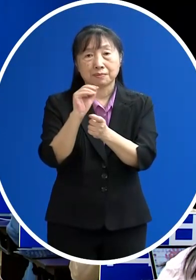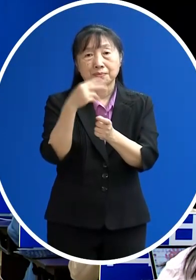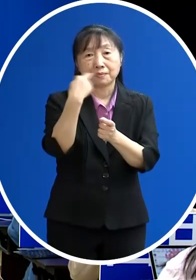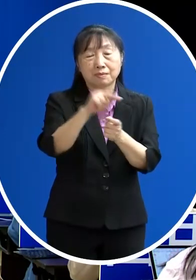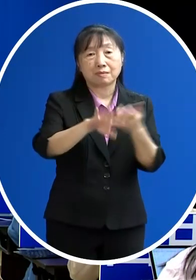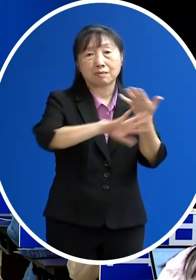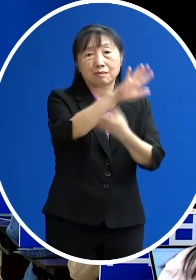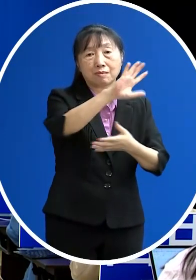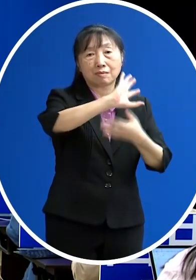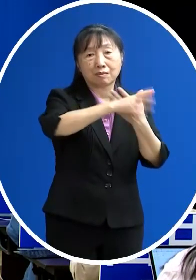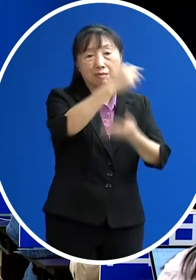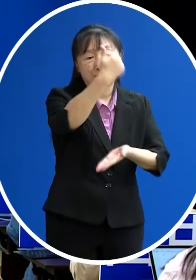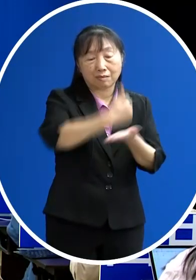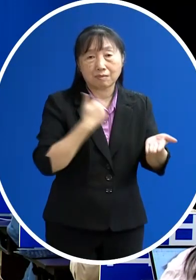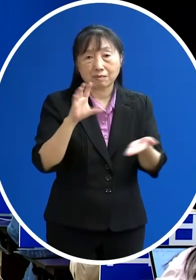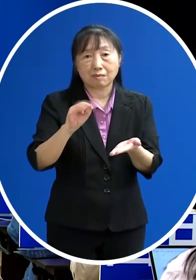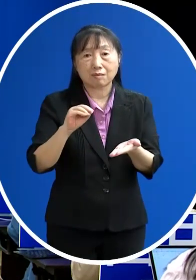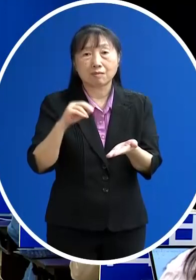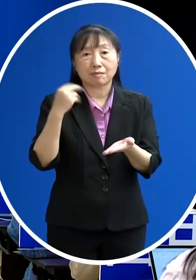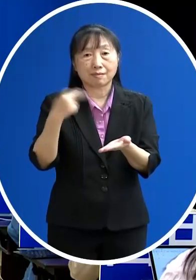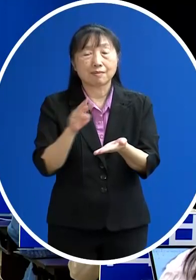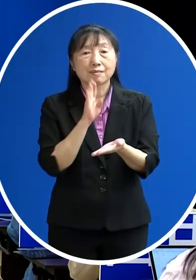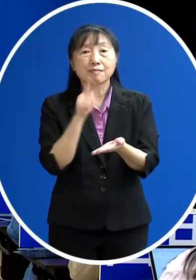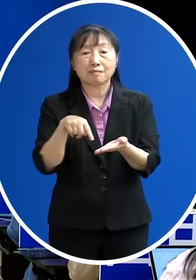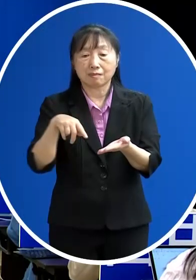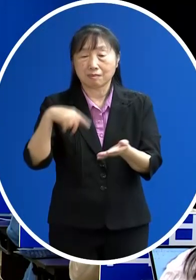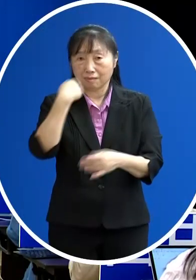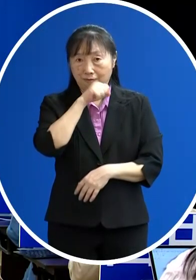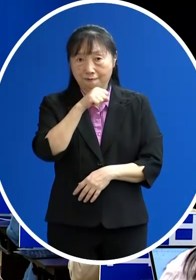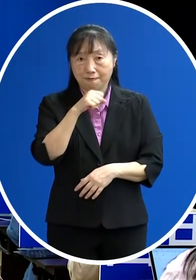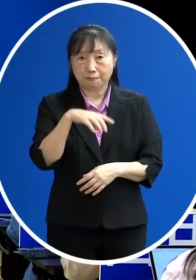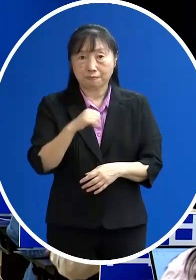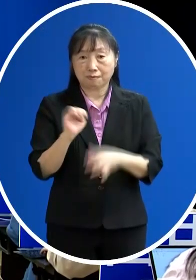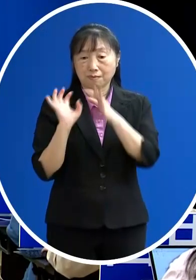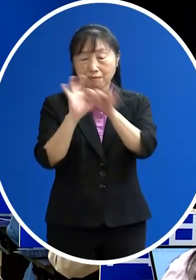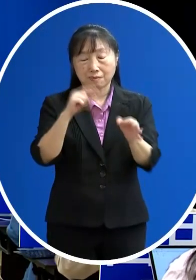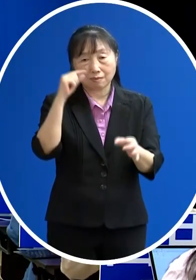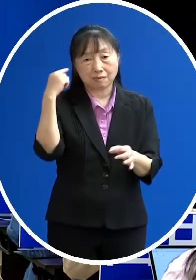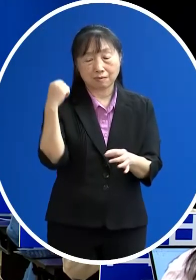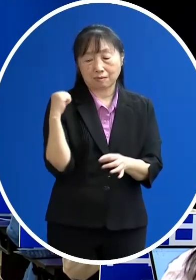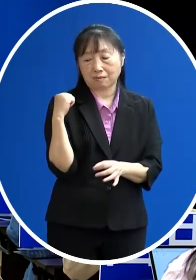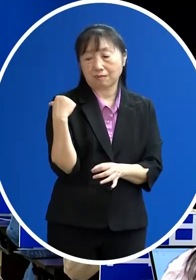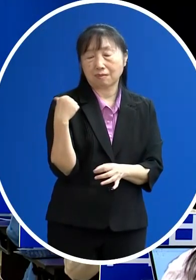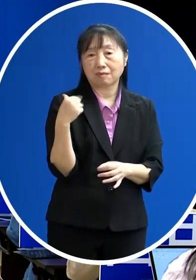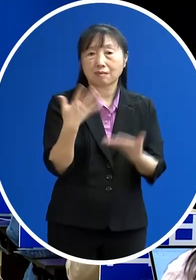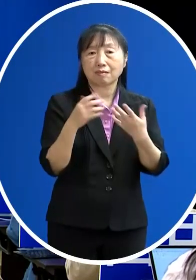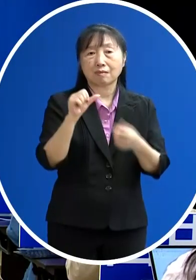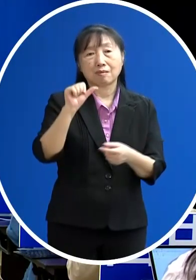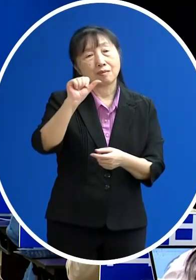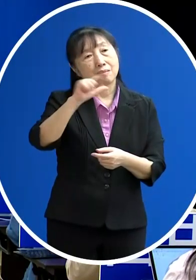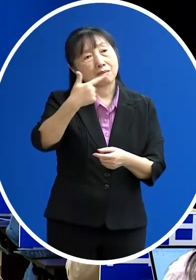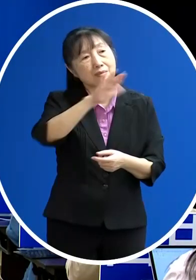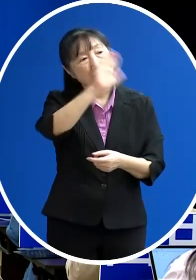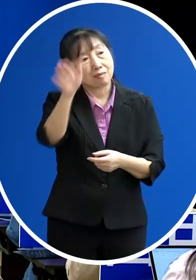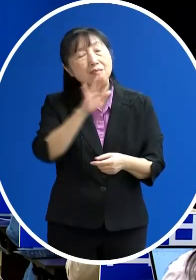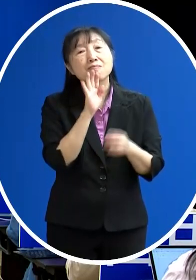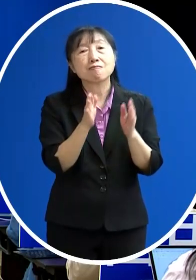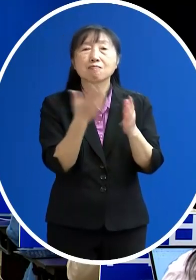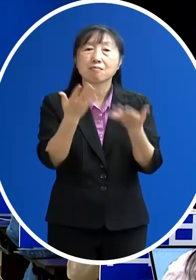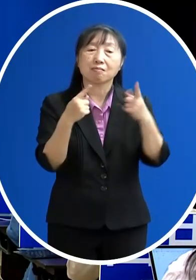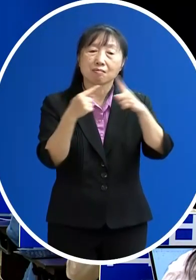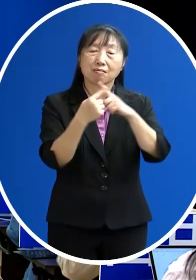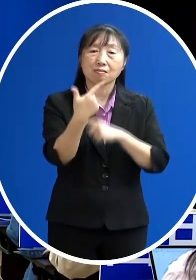再进口进来。第二个问题是想请教说，我们国内其实这五连续五六天大概单日的确诊病例都是60000上下、哦、那这